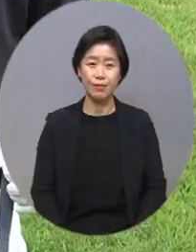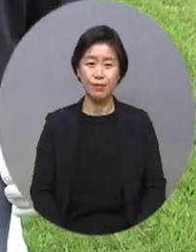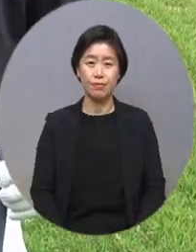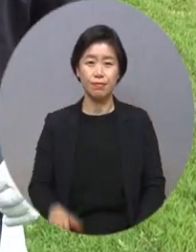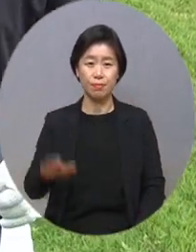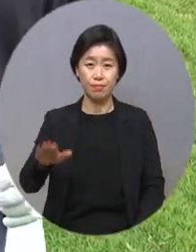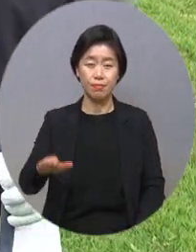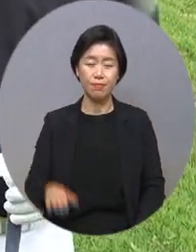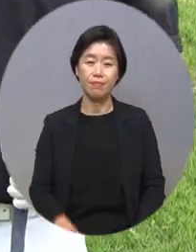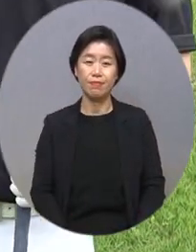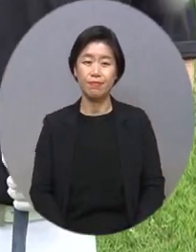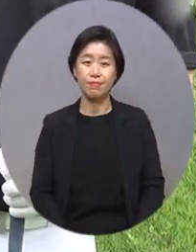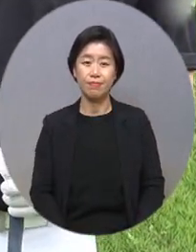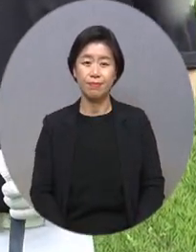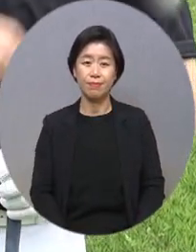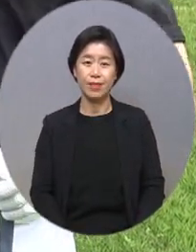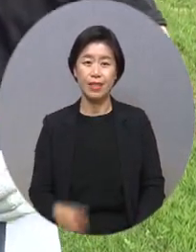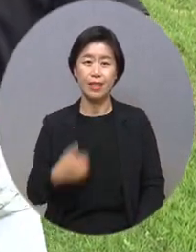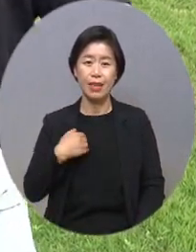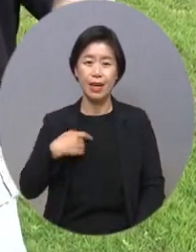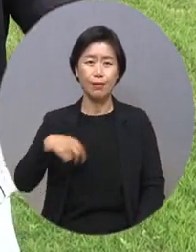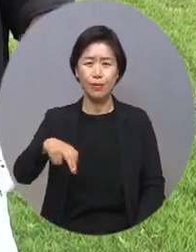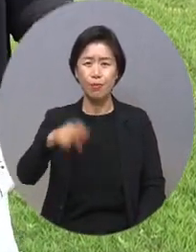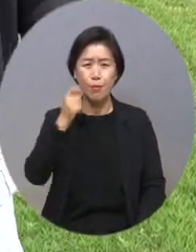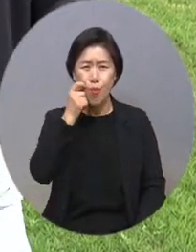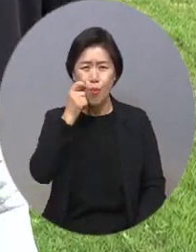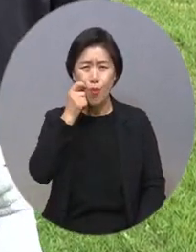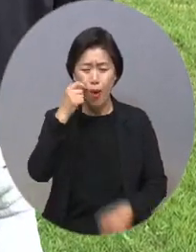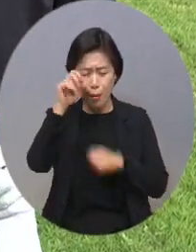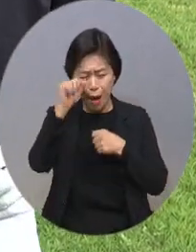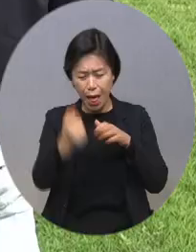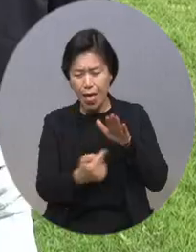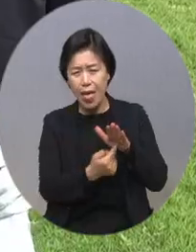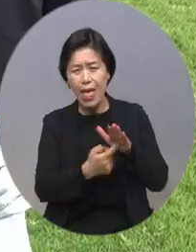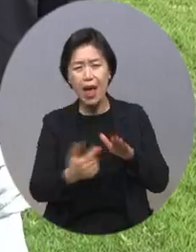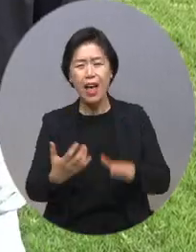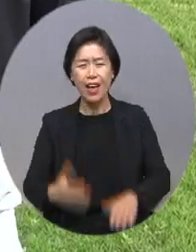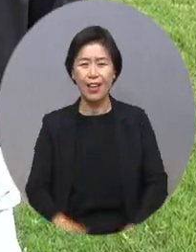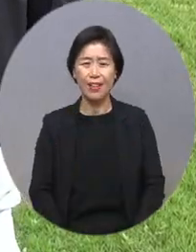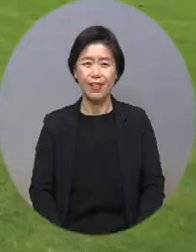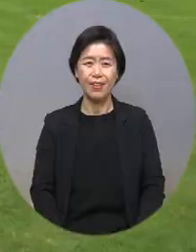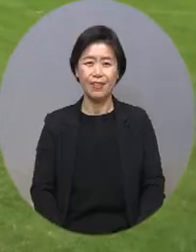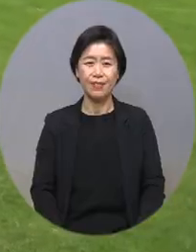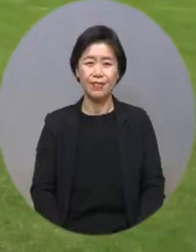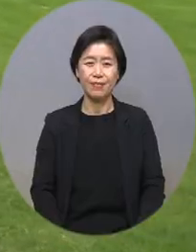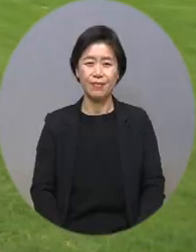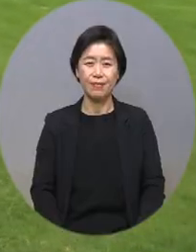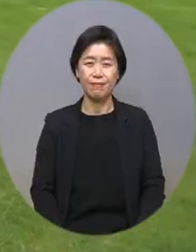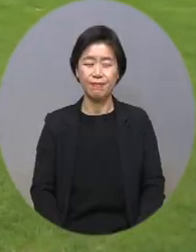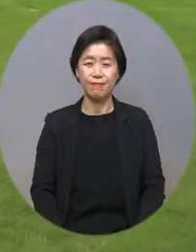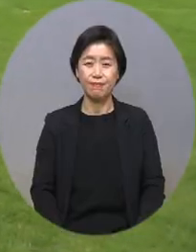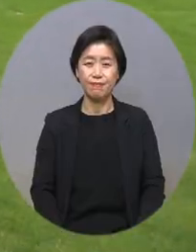아 그래? 네. 족저근막염 아, 있어. 자신 있으면 돼. 그죠? 그렇죠?